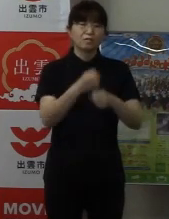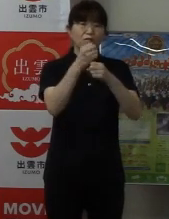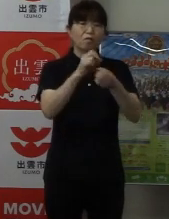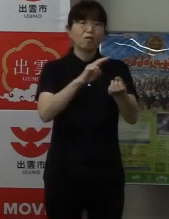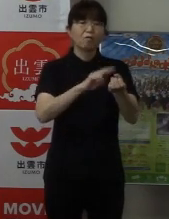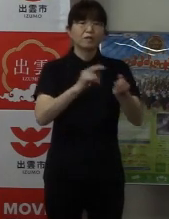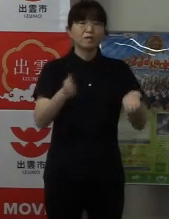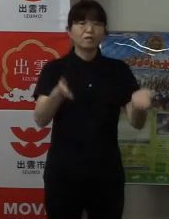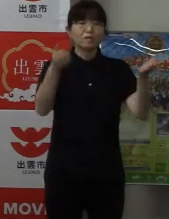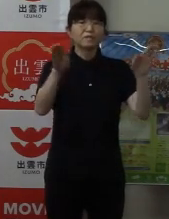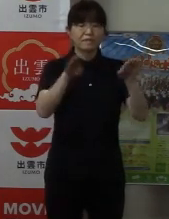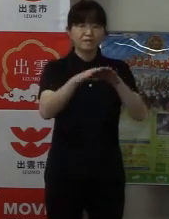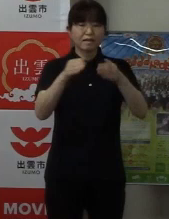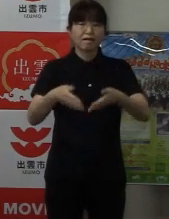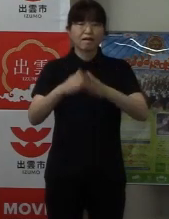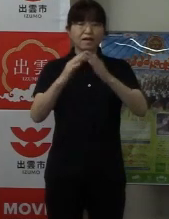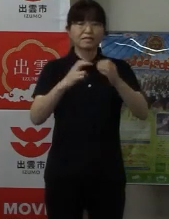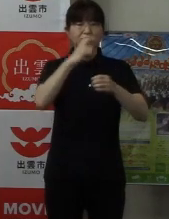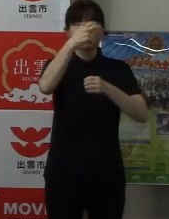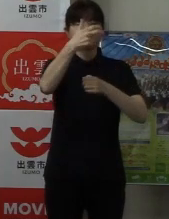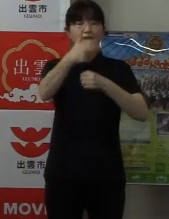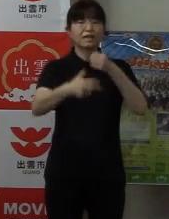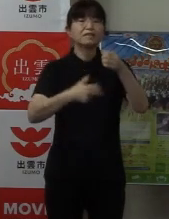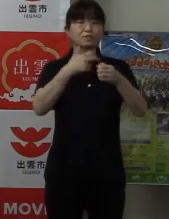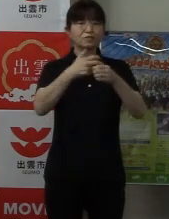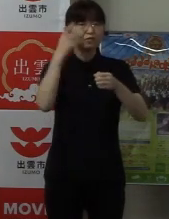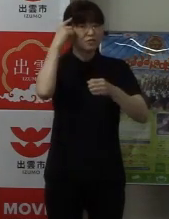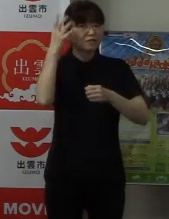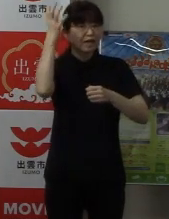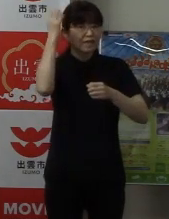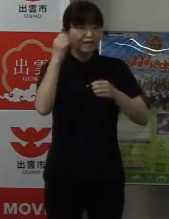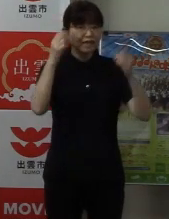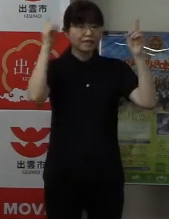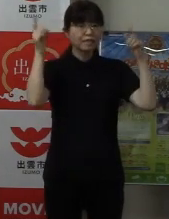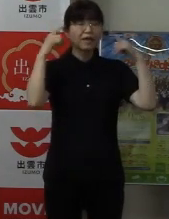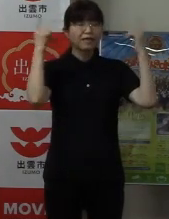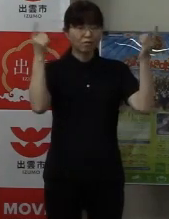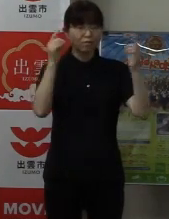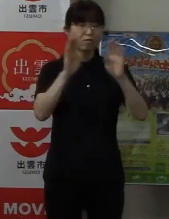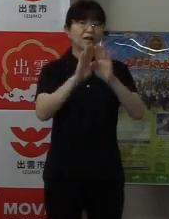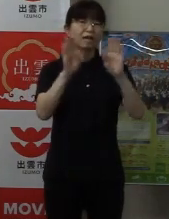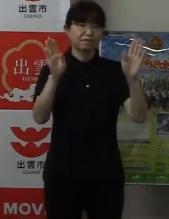70周年記念式典と記念イベントがあります。